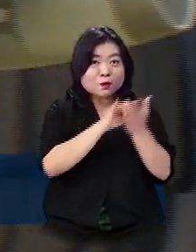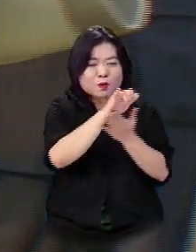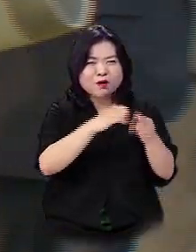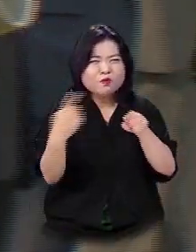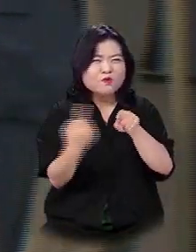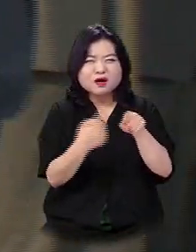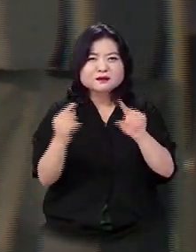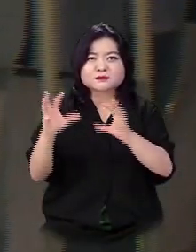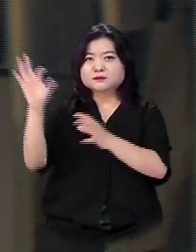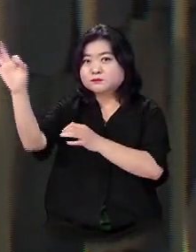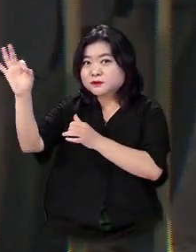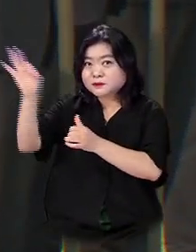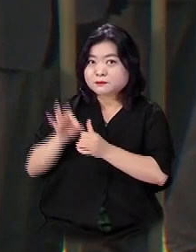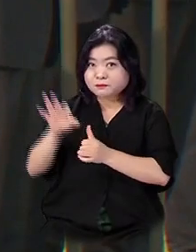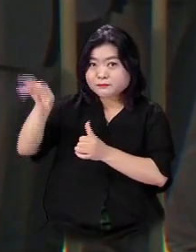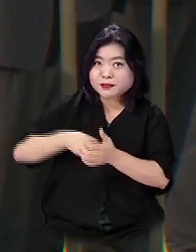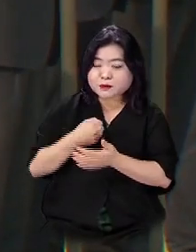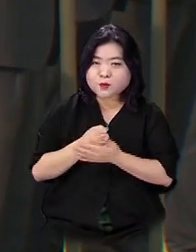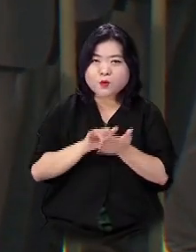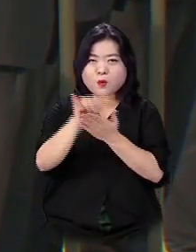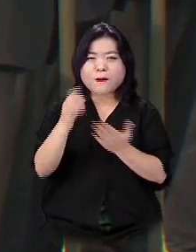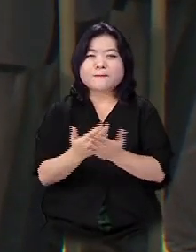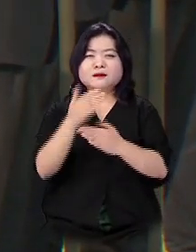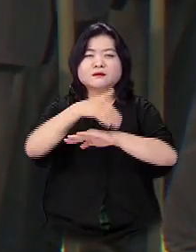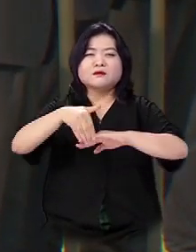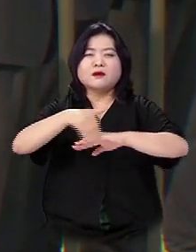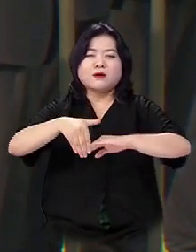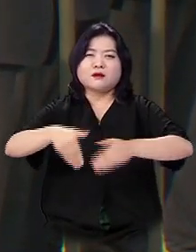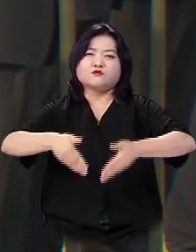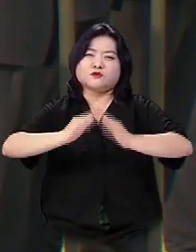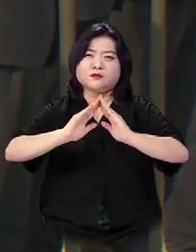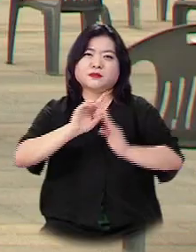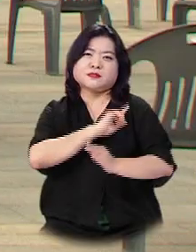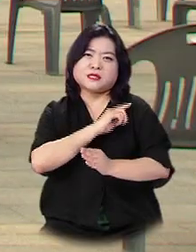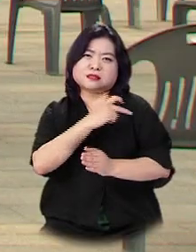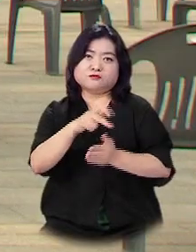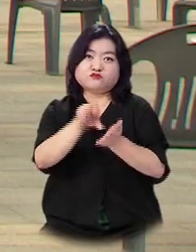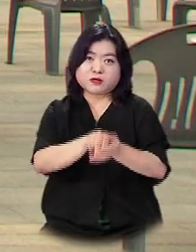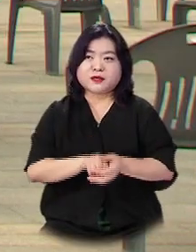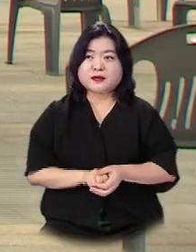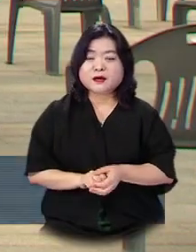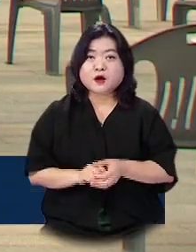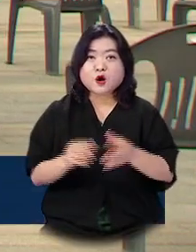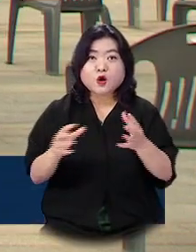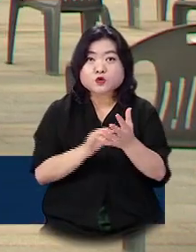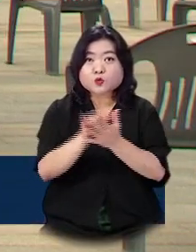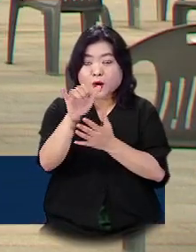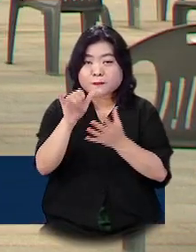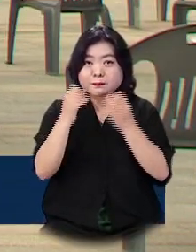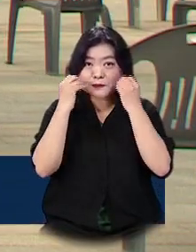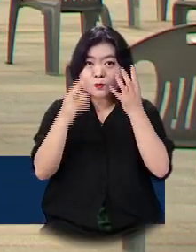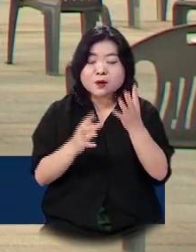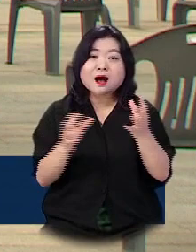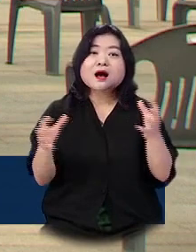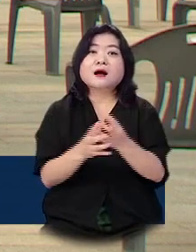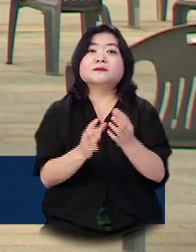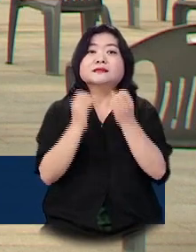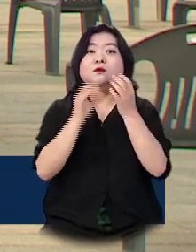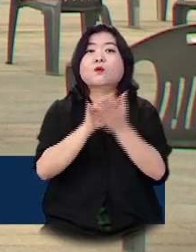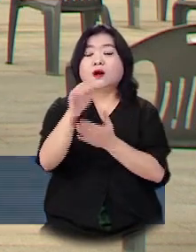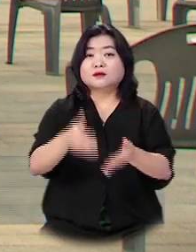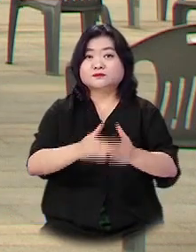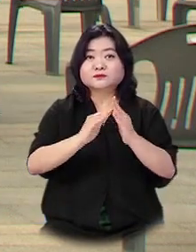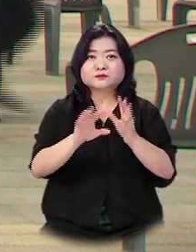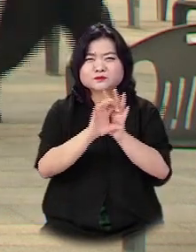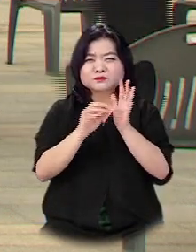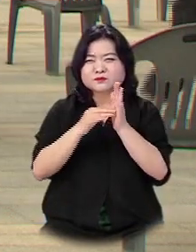받아내고 공항 발전 계획을 수립하는 것이 가장 큰 숙제입니다. 통합신공항 건설은 코로나19 시대 이후 지역